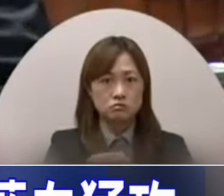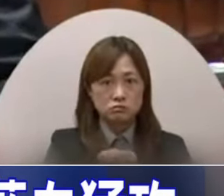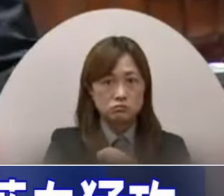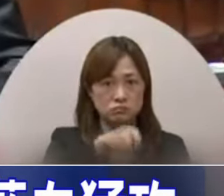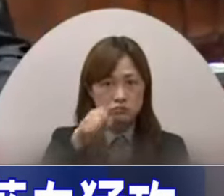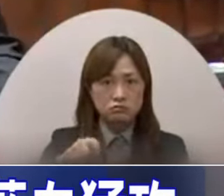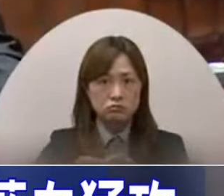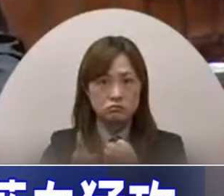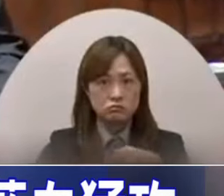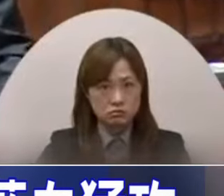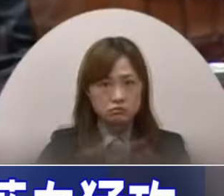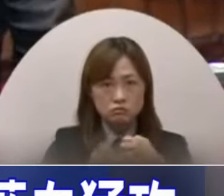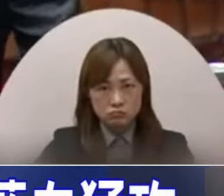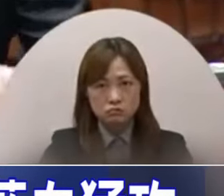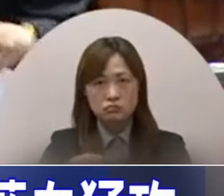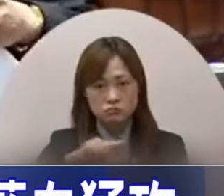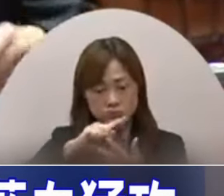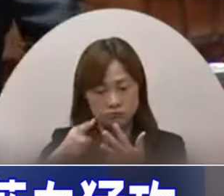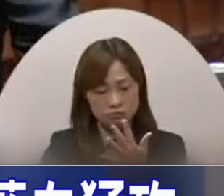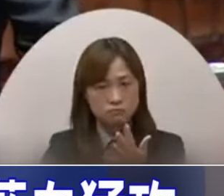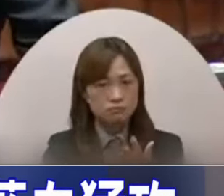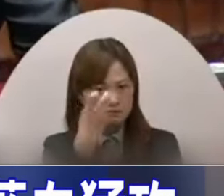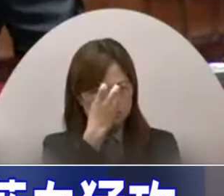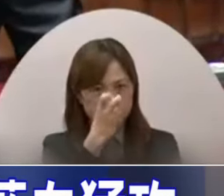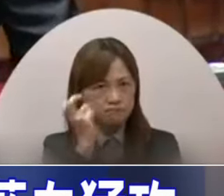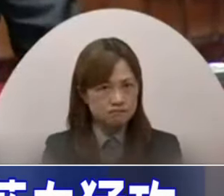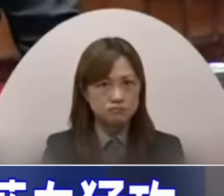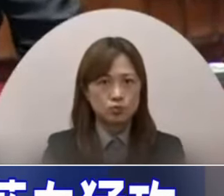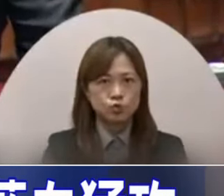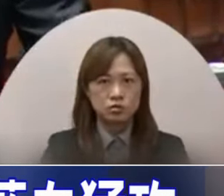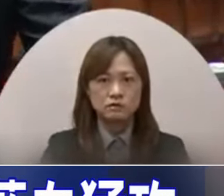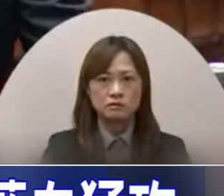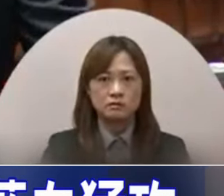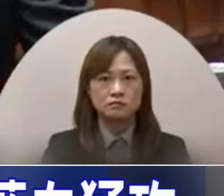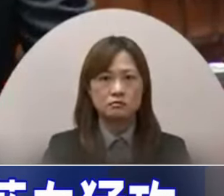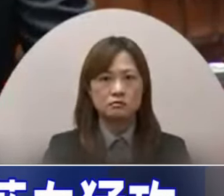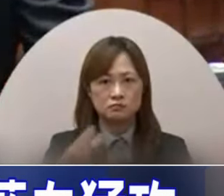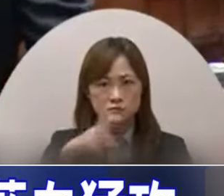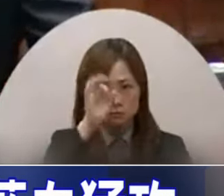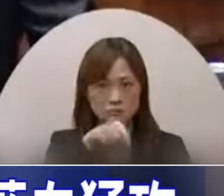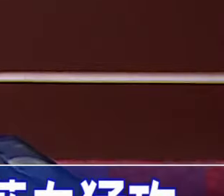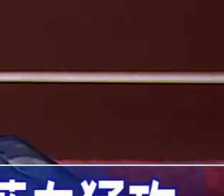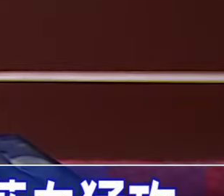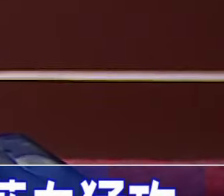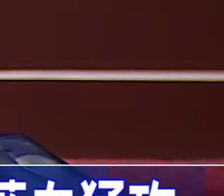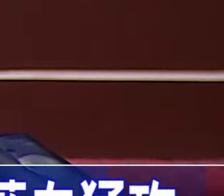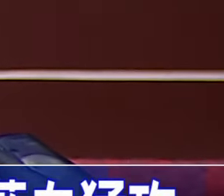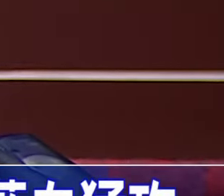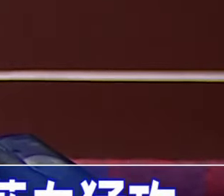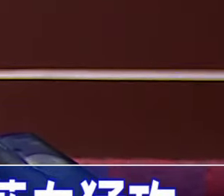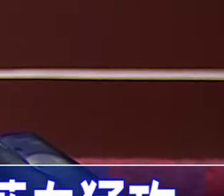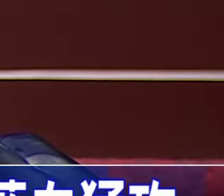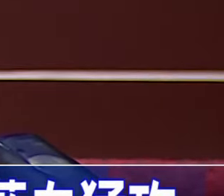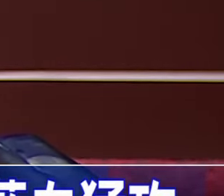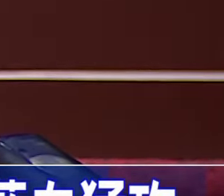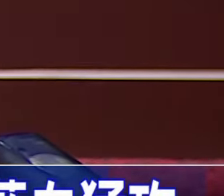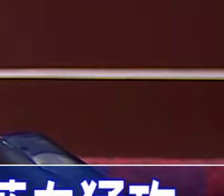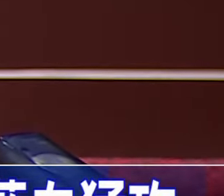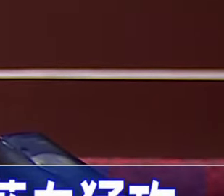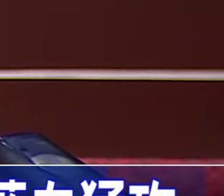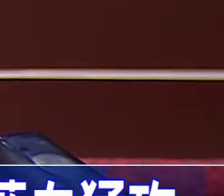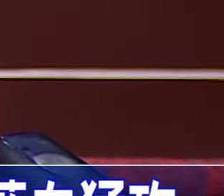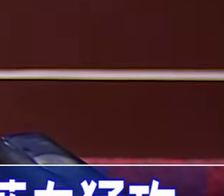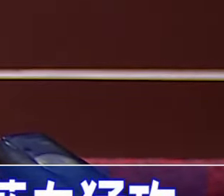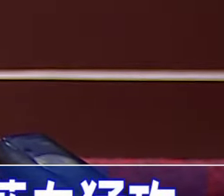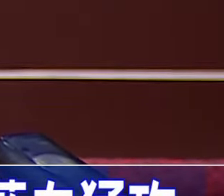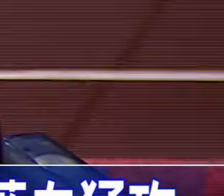过，那我们看要几次讨论。 报告委员， 我们再看一下， 我不是跟你在论数字， 国务机要废置。 不满遭指控没实质讨论，傅昆